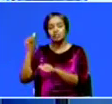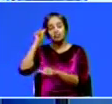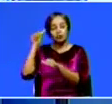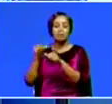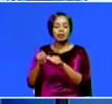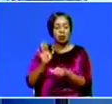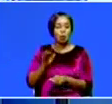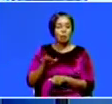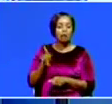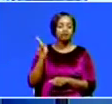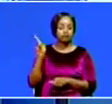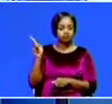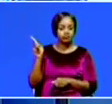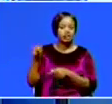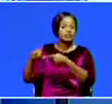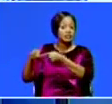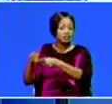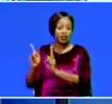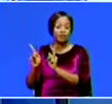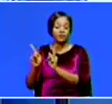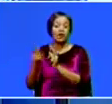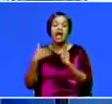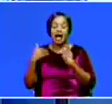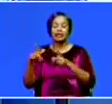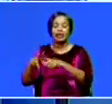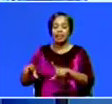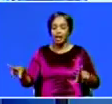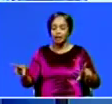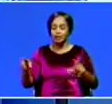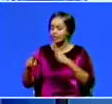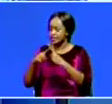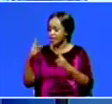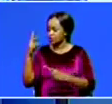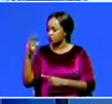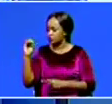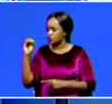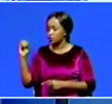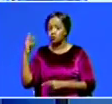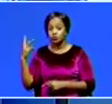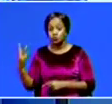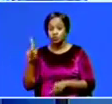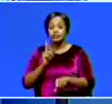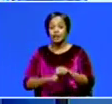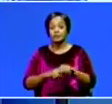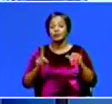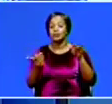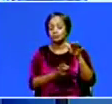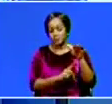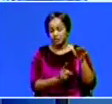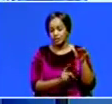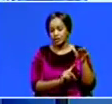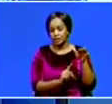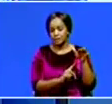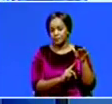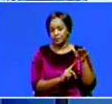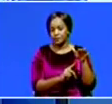Uhuru Kenyatta, alikuwa amemtunuku kipande cha ardhi mwaka 2002 alipokuwa waziri wa serikali za mikoa.